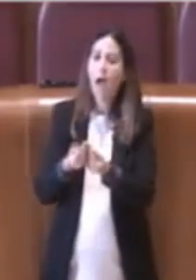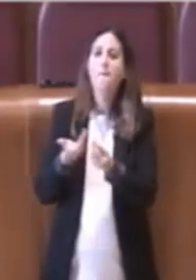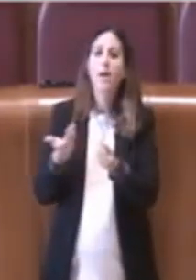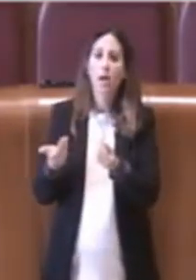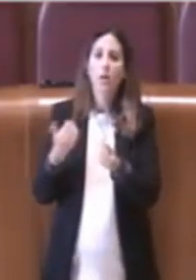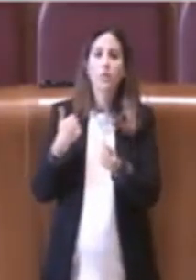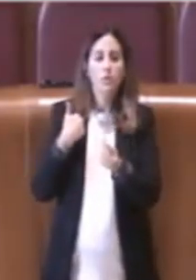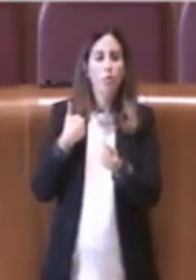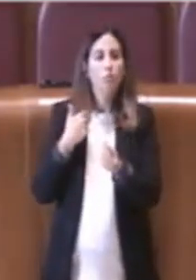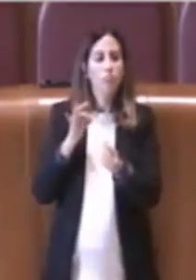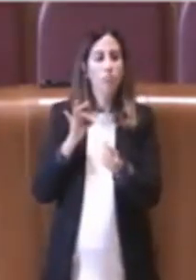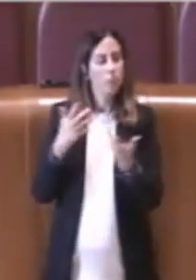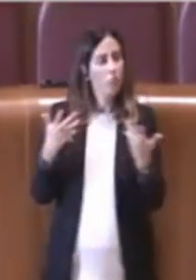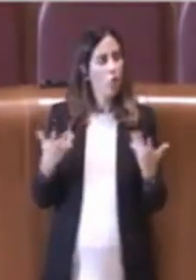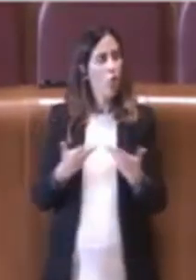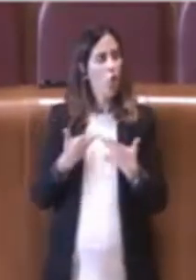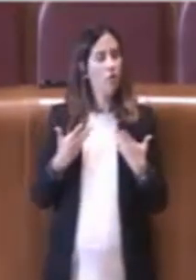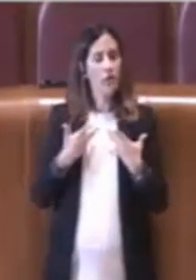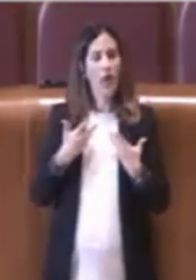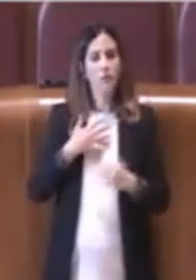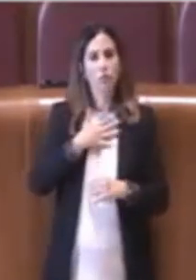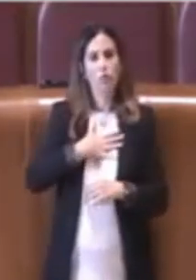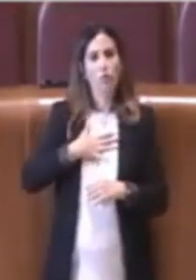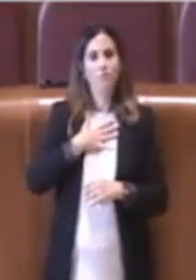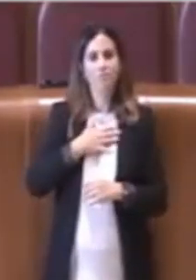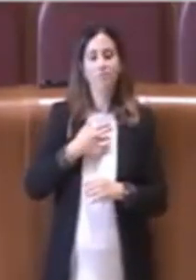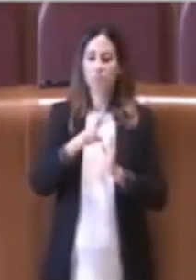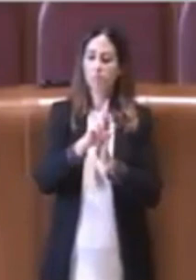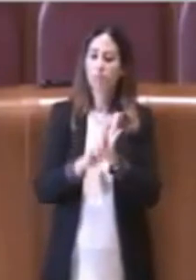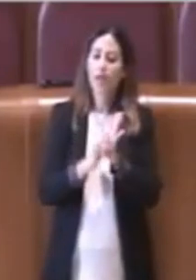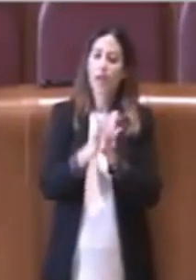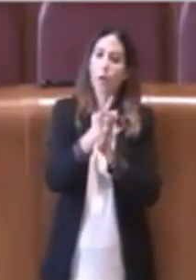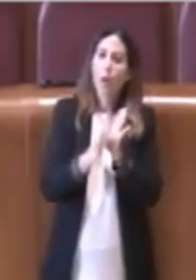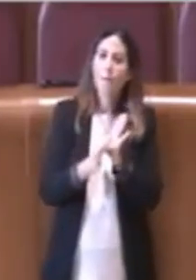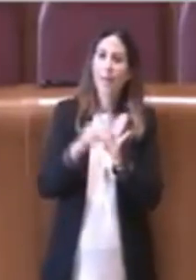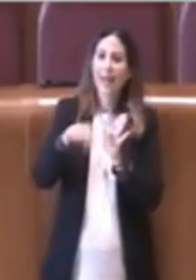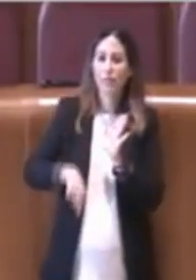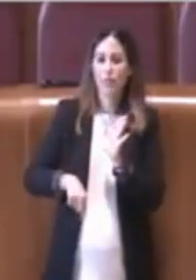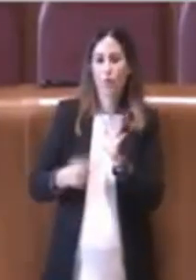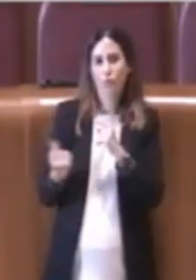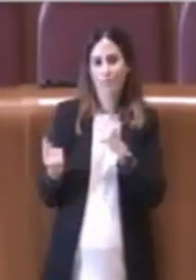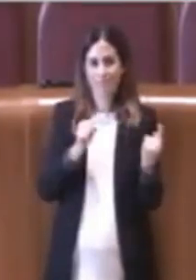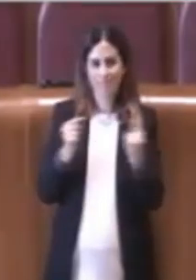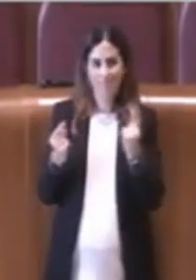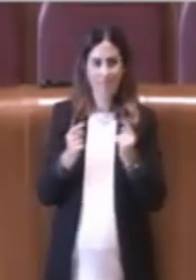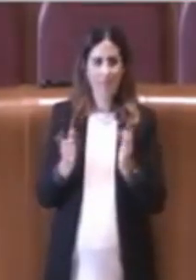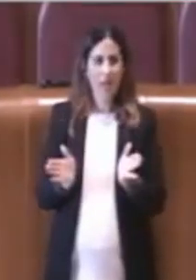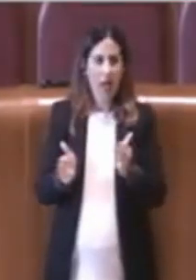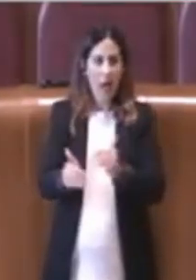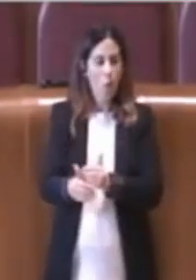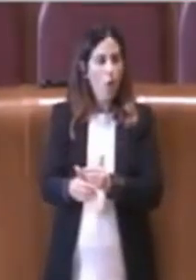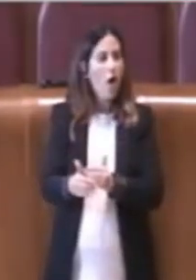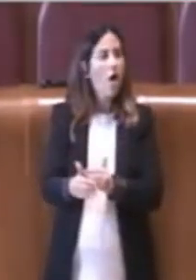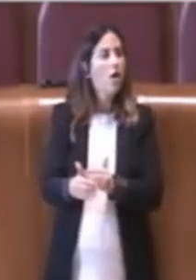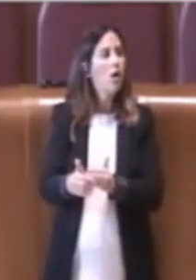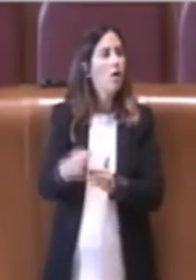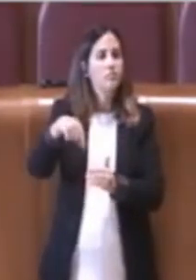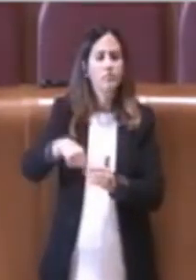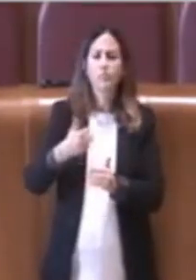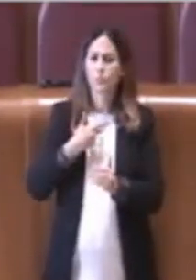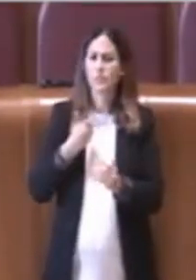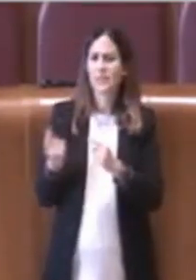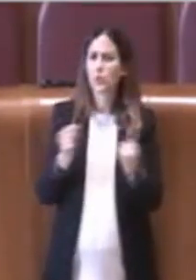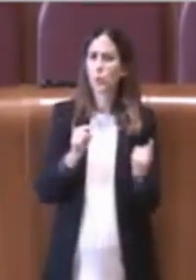la presentazione del regolamento in aula ora ci sarà una discussione puntuale su tutti gli emendamenti